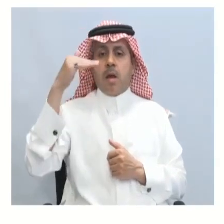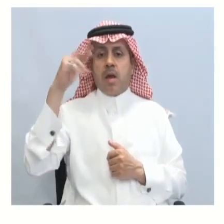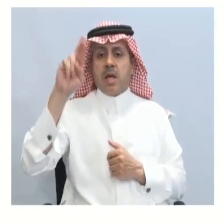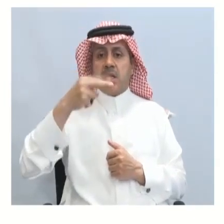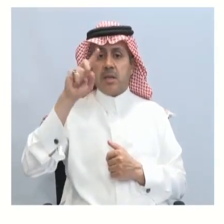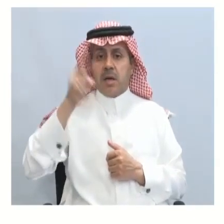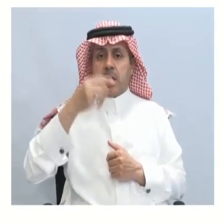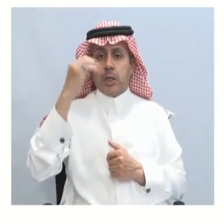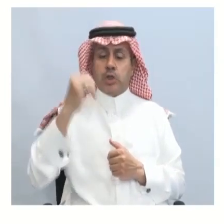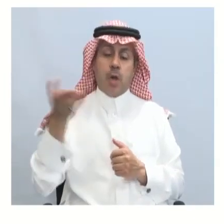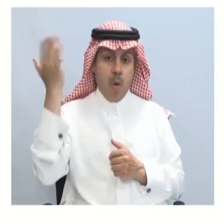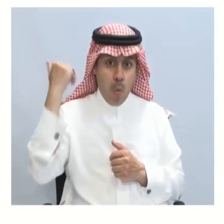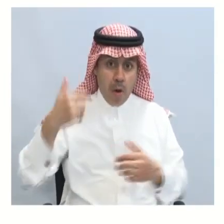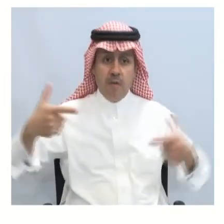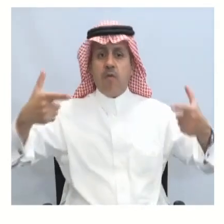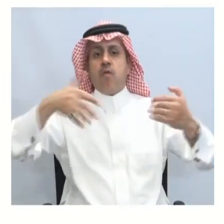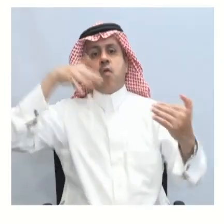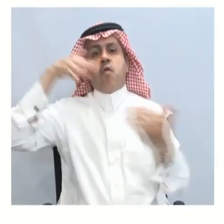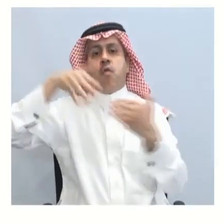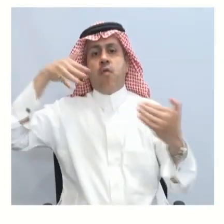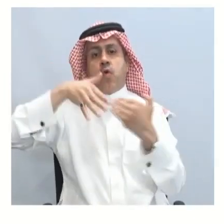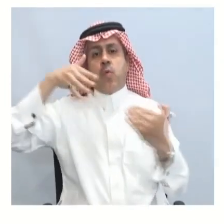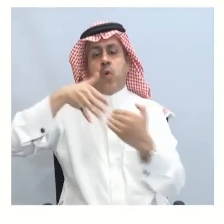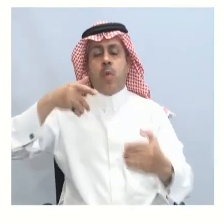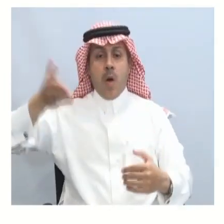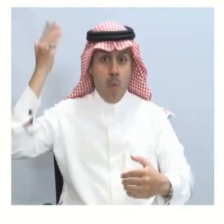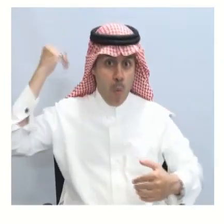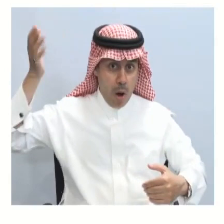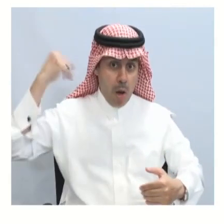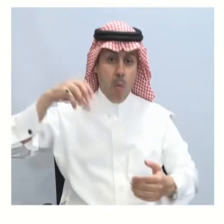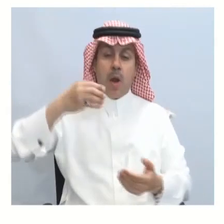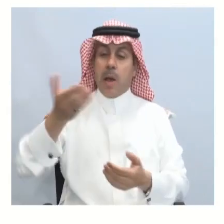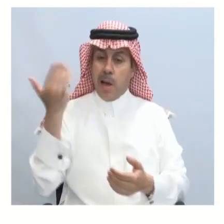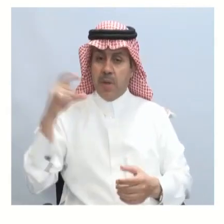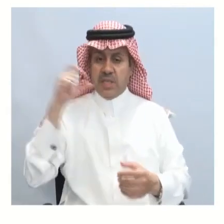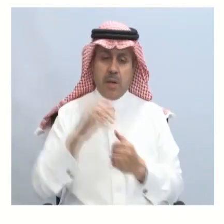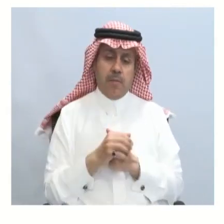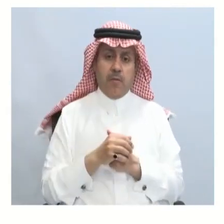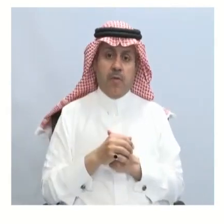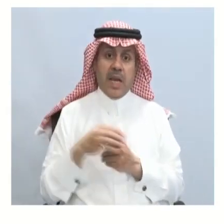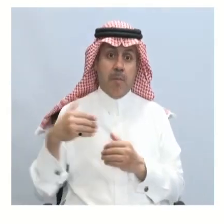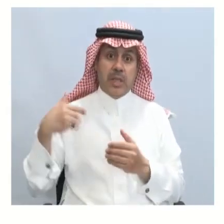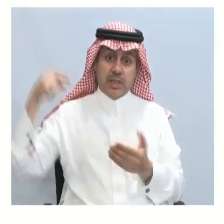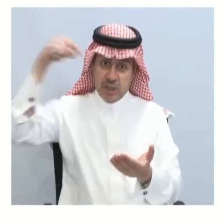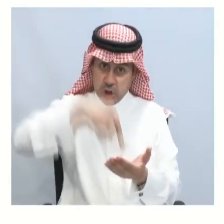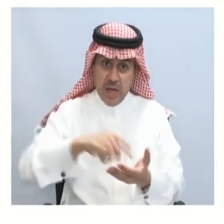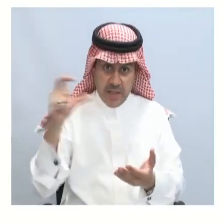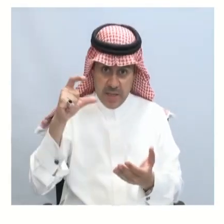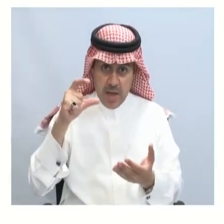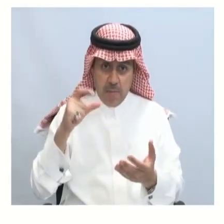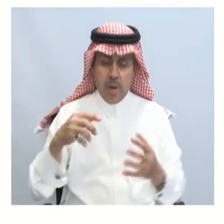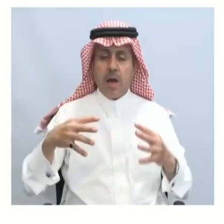كثيره في الجاهليه وعداوه شديده فلما جاء الله بالاسلام دخل فيه من دخل منهم